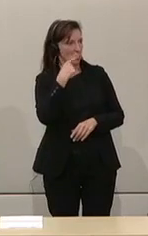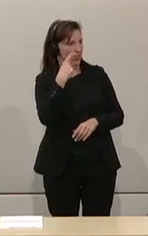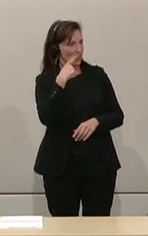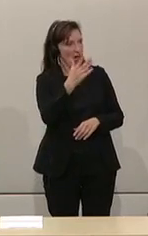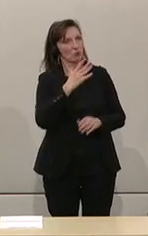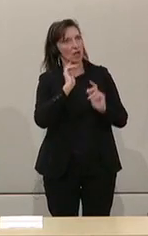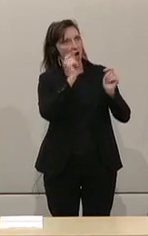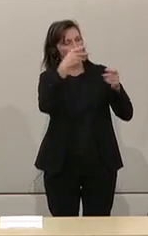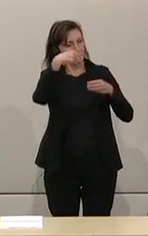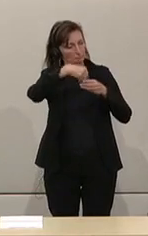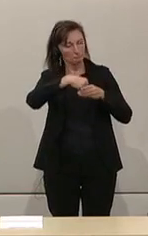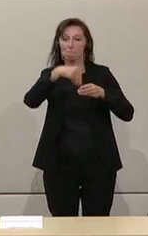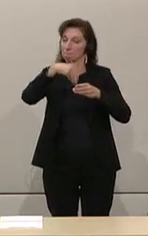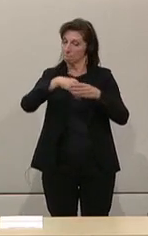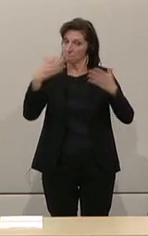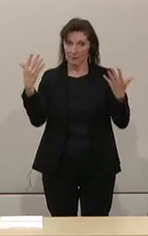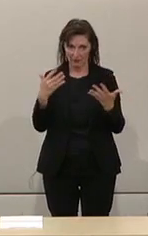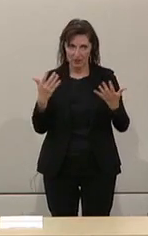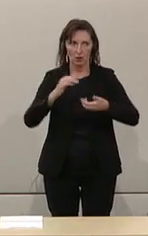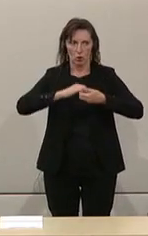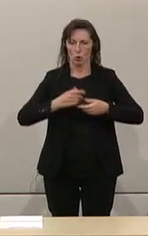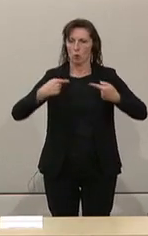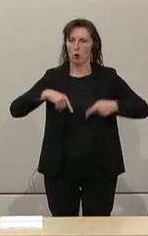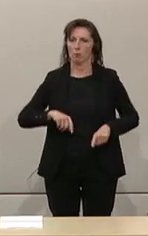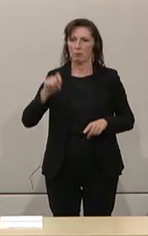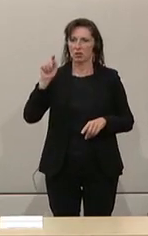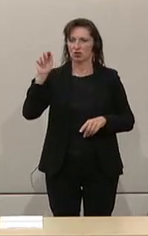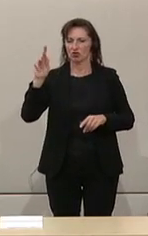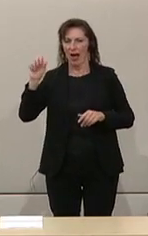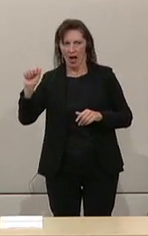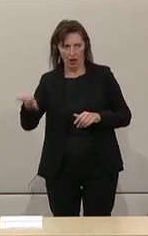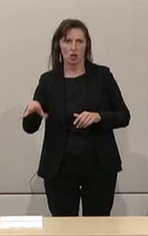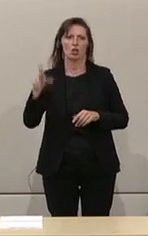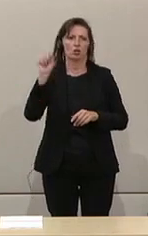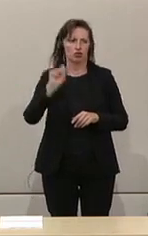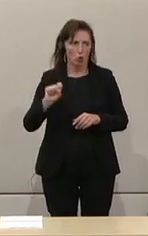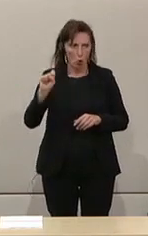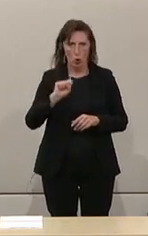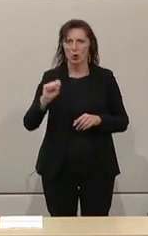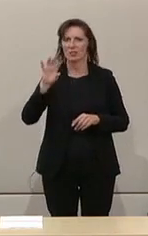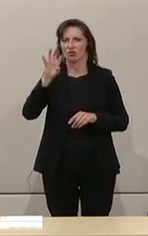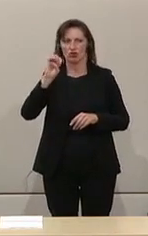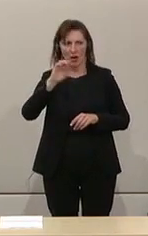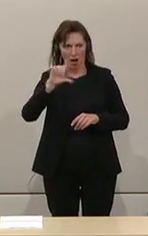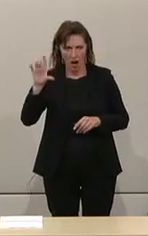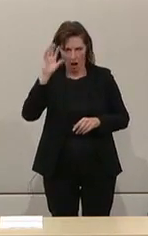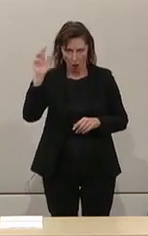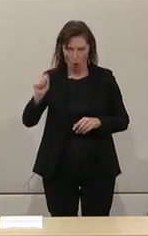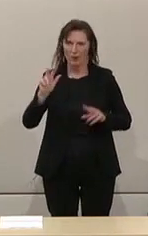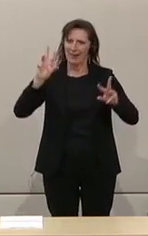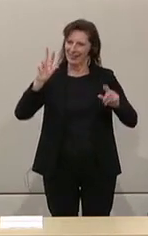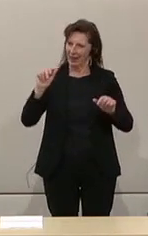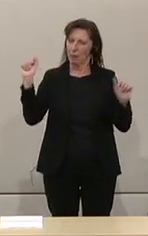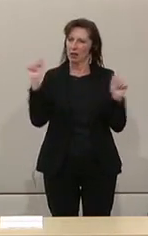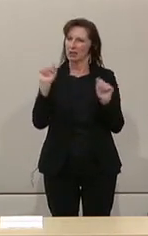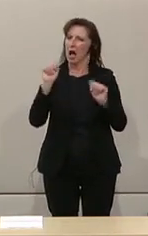ist. Entschließungsantrag des Klubobmanns Strache, Strolz, Fuchs, Schellhorn betreffend Abschaffung der